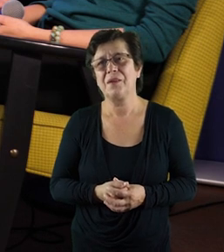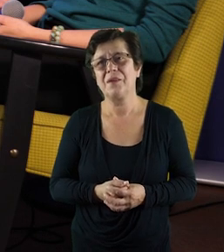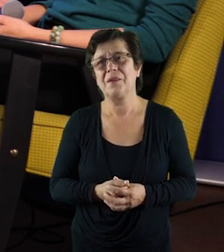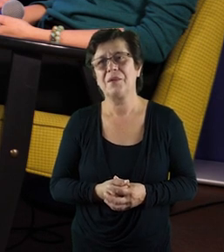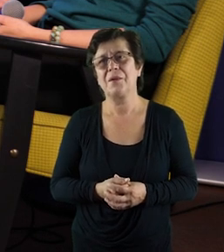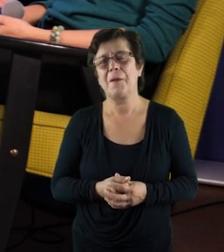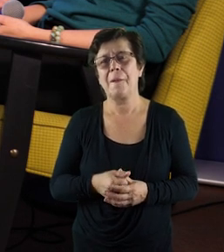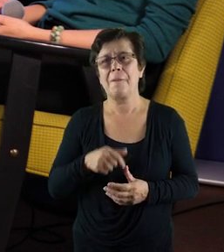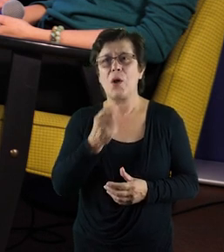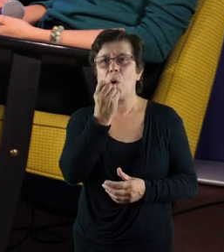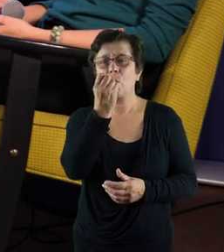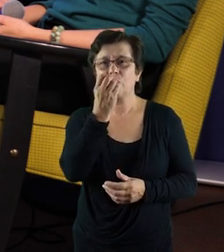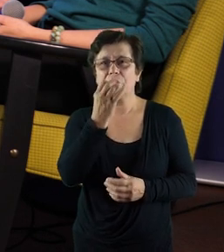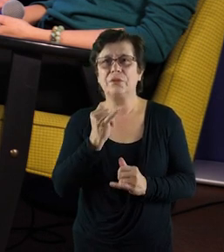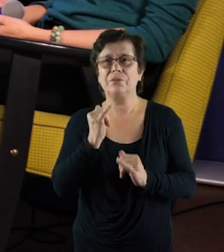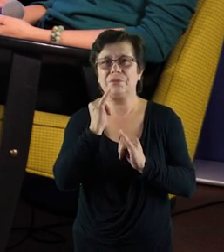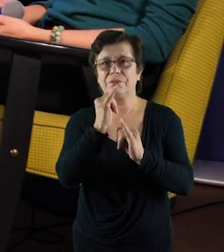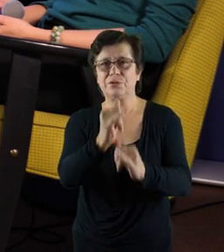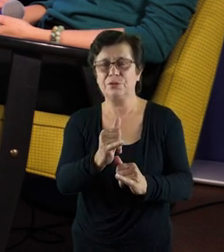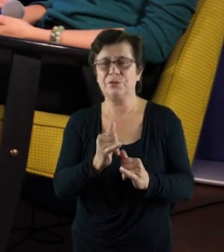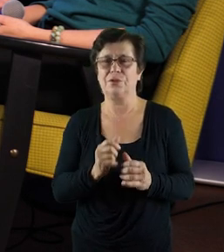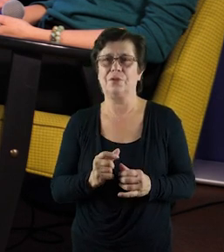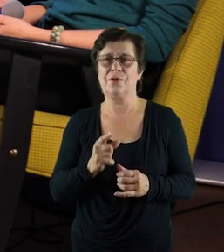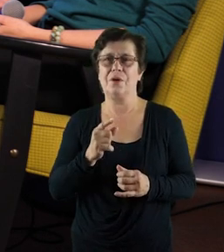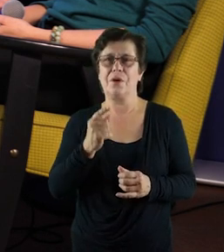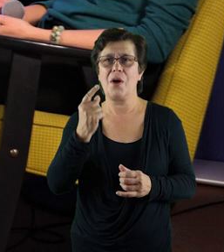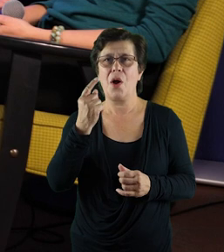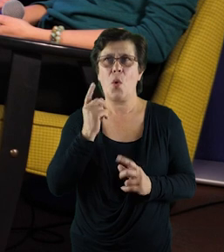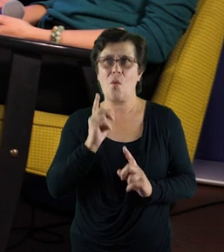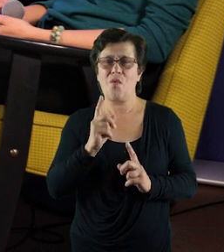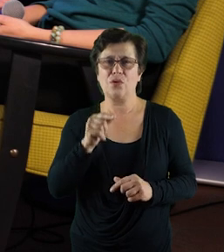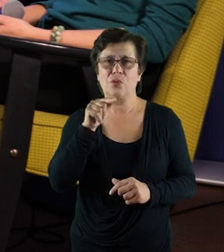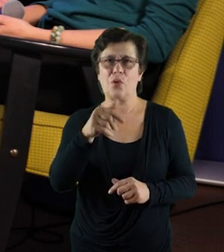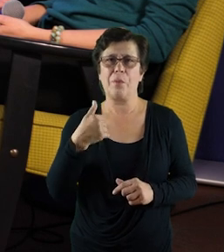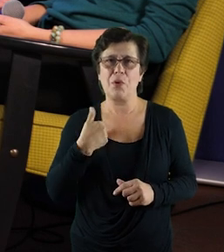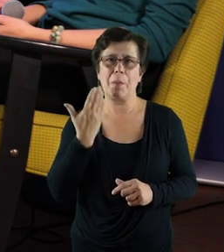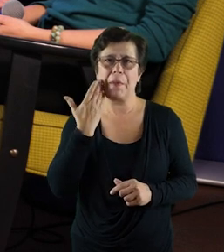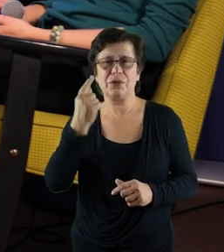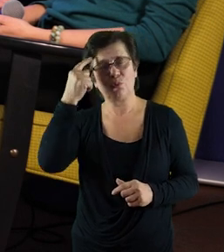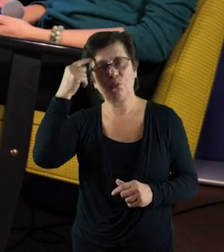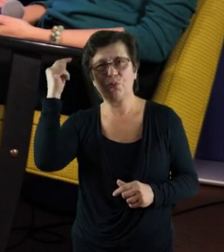jego debiutowi w Odrodzeniu. Uważał go za najzdolniejszego młodego.